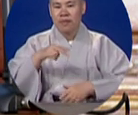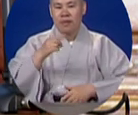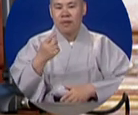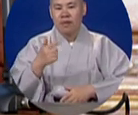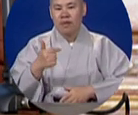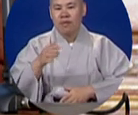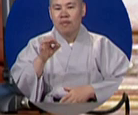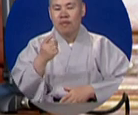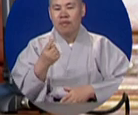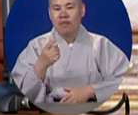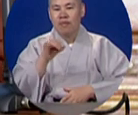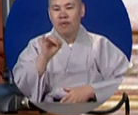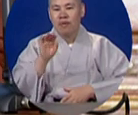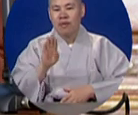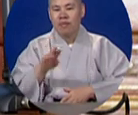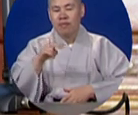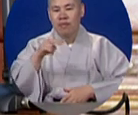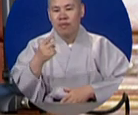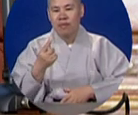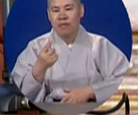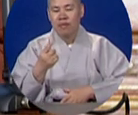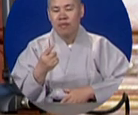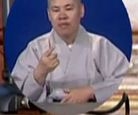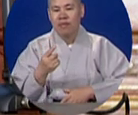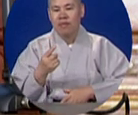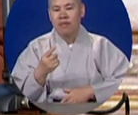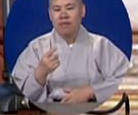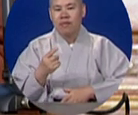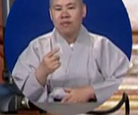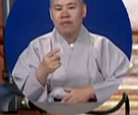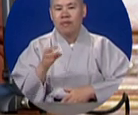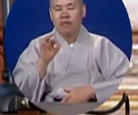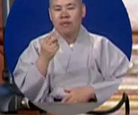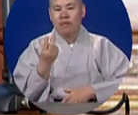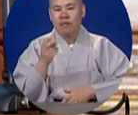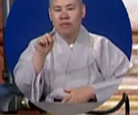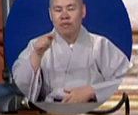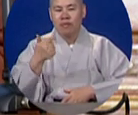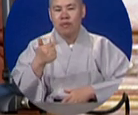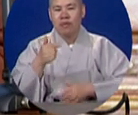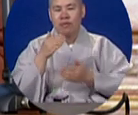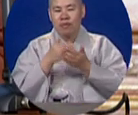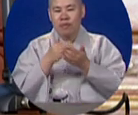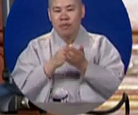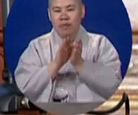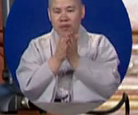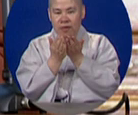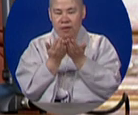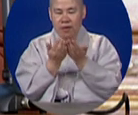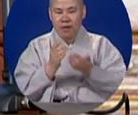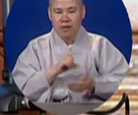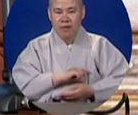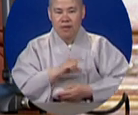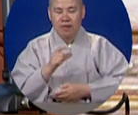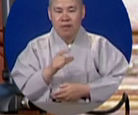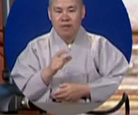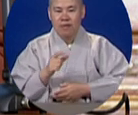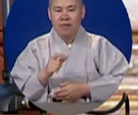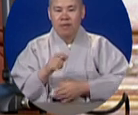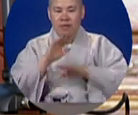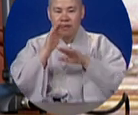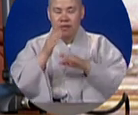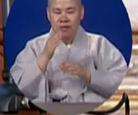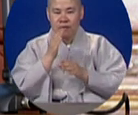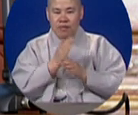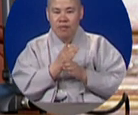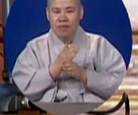도노입도요문론이라는 책이 있는데요 아주 중요한 책입니다 도노입도요문론이라 그런데 거기에 무슨 말이 있느냐 하면